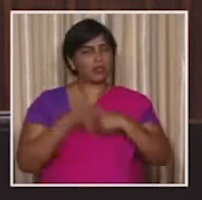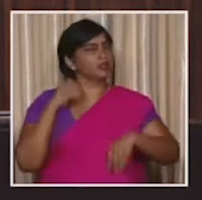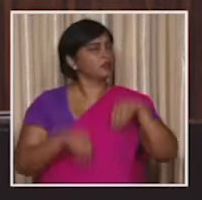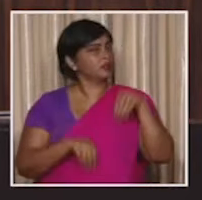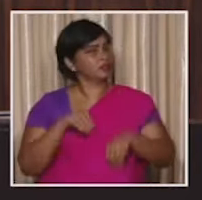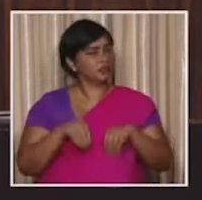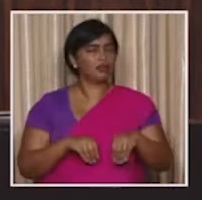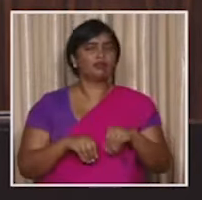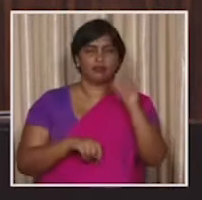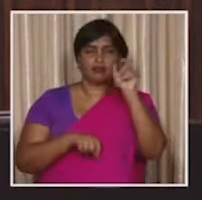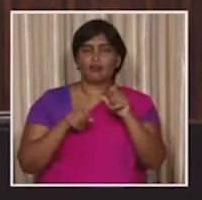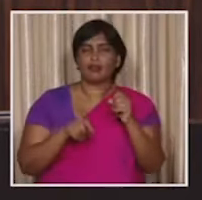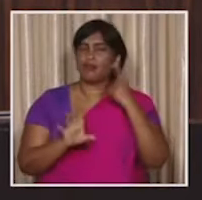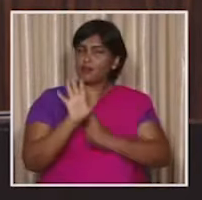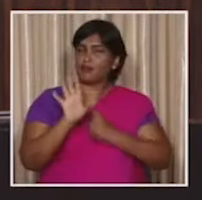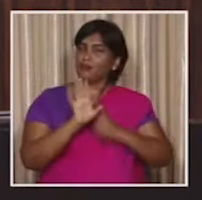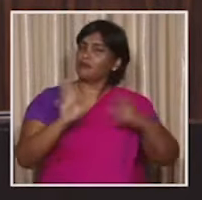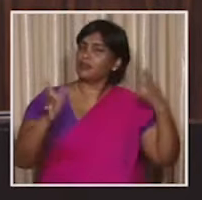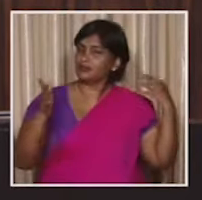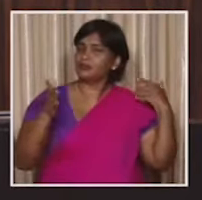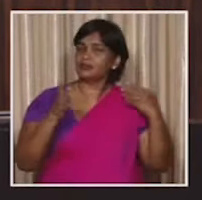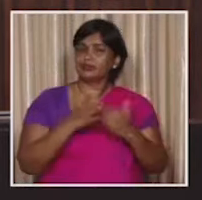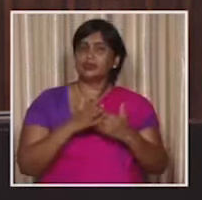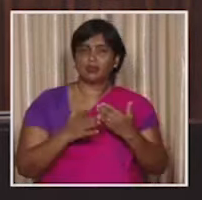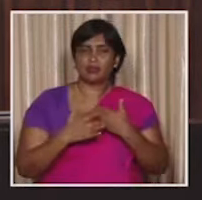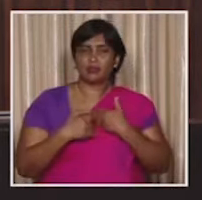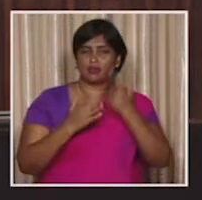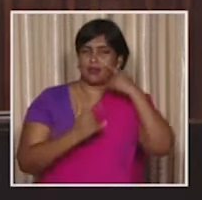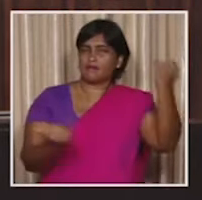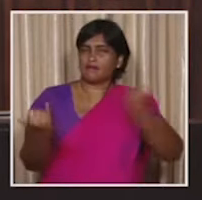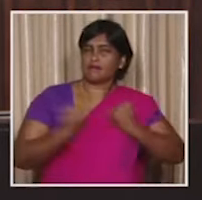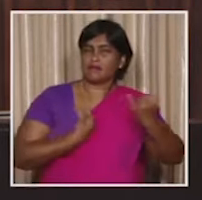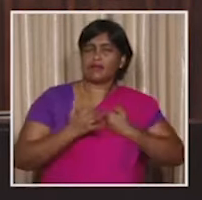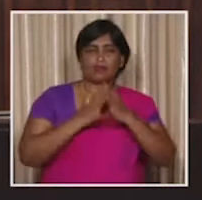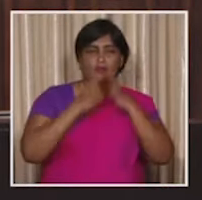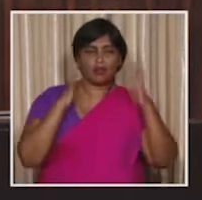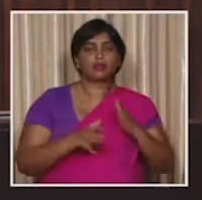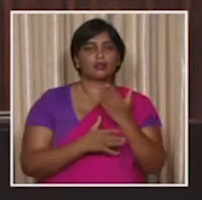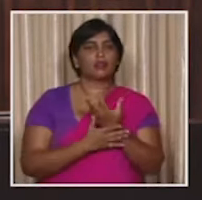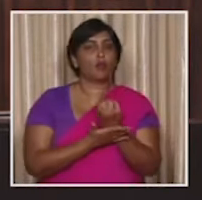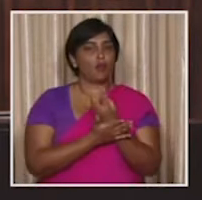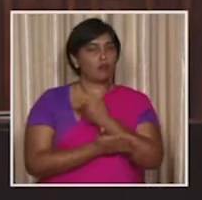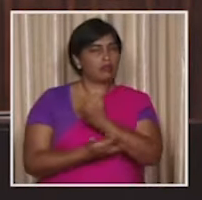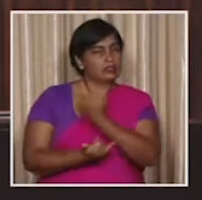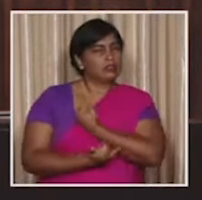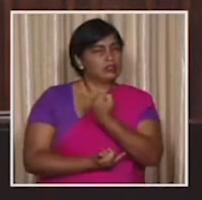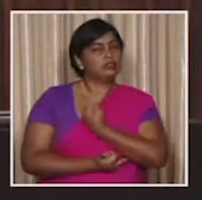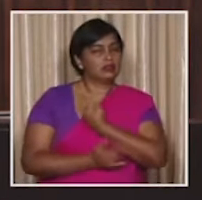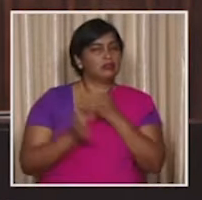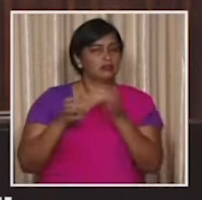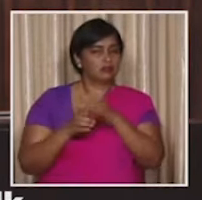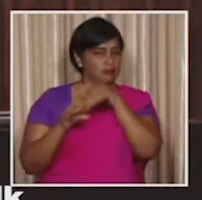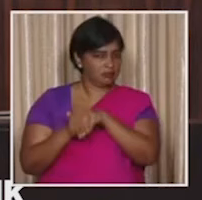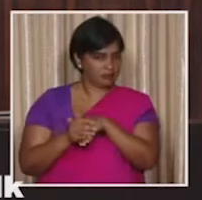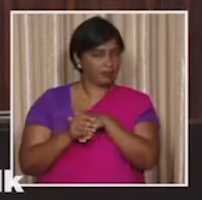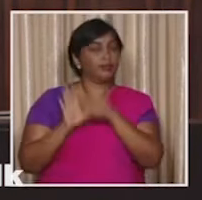දේශපාලන අතුරින් දශක ගණනාවක් තිස්සේ මාව තදින්ම විවේචනය කළ අය තමයි ශ්‍රී ලංකා පොදු ජන පෙරමුණේ නියෝජනය